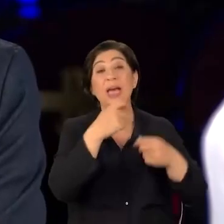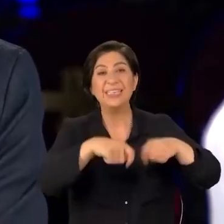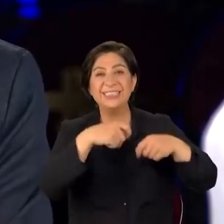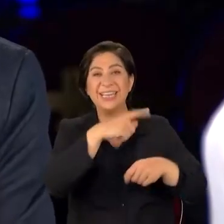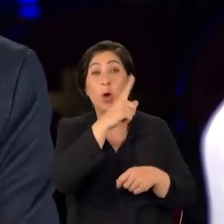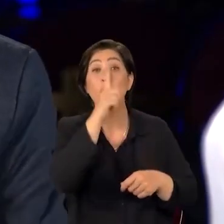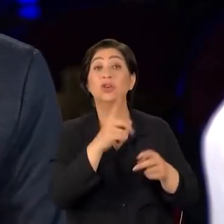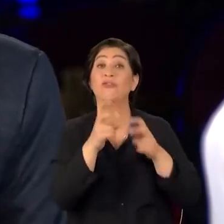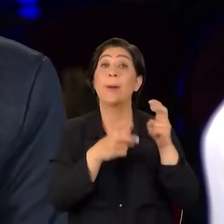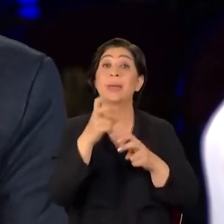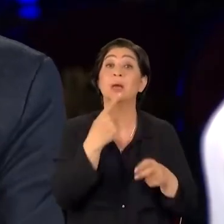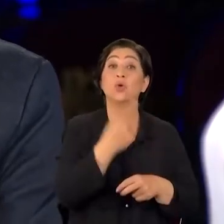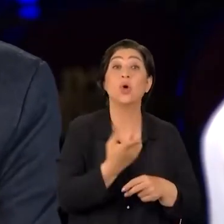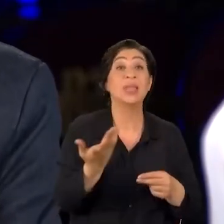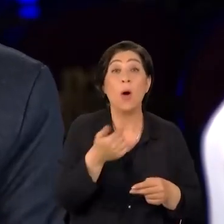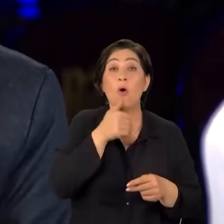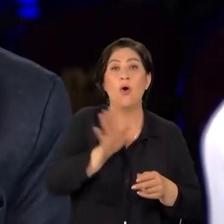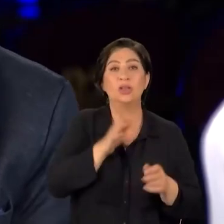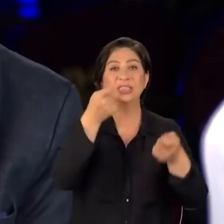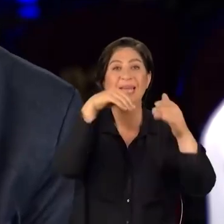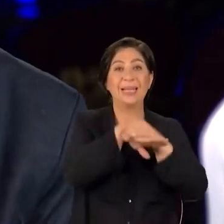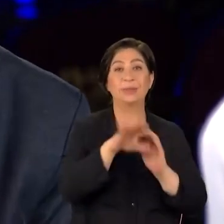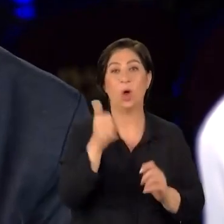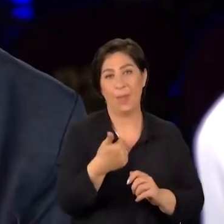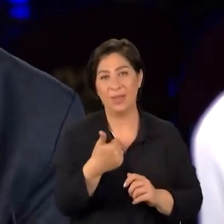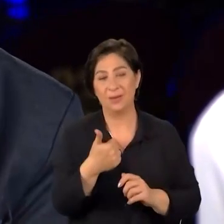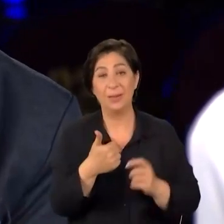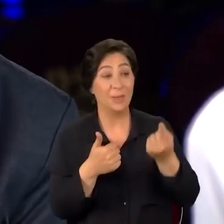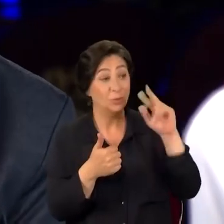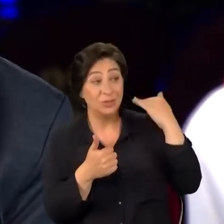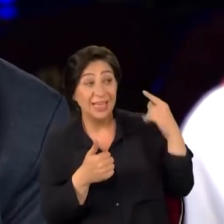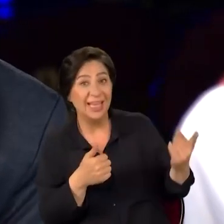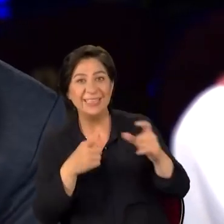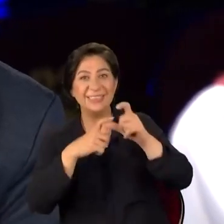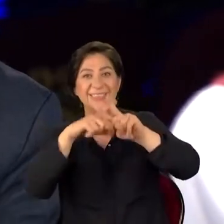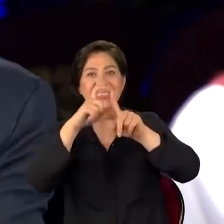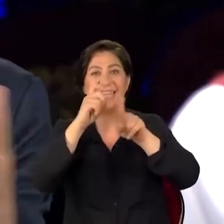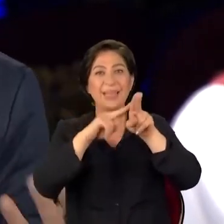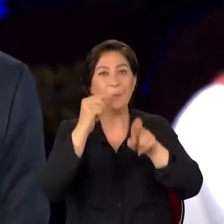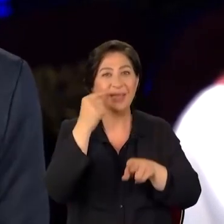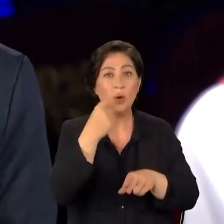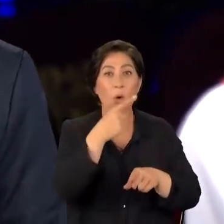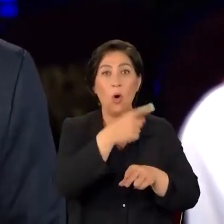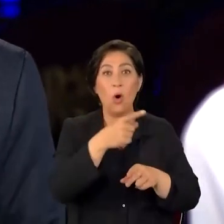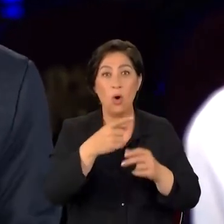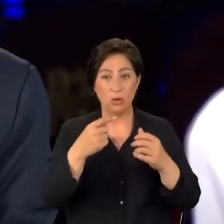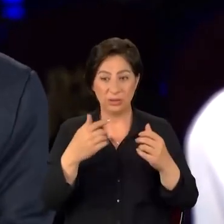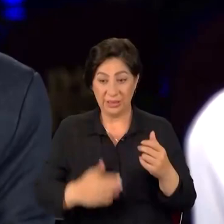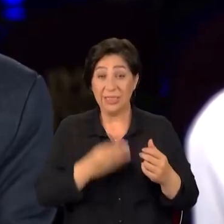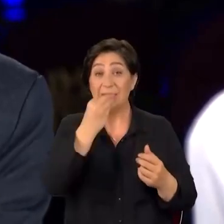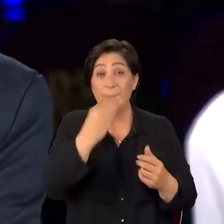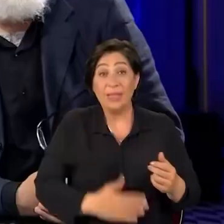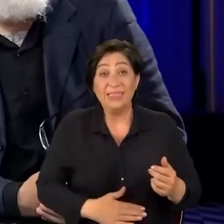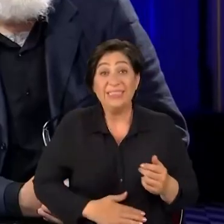Kırşehir'de önce fabrika diyor. Çünkü oğlunun istihdamı, biraz önce Sadık Bey'in bir önceki bölümde söylediği o survive gücüsü, karnını